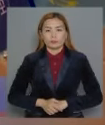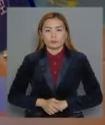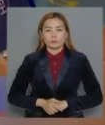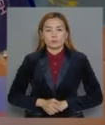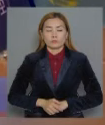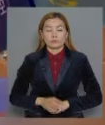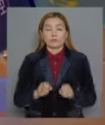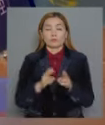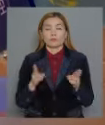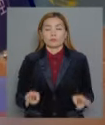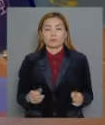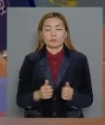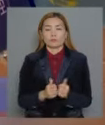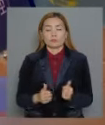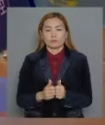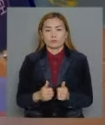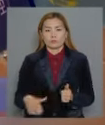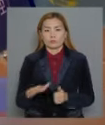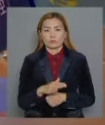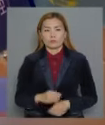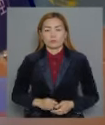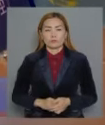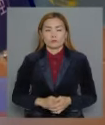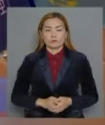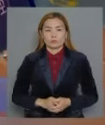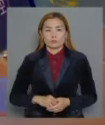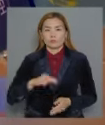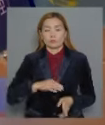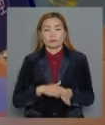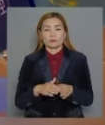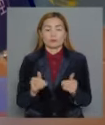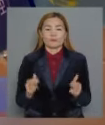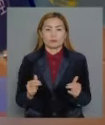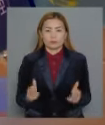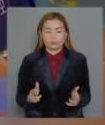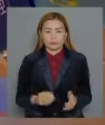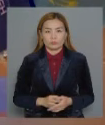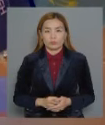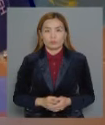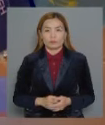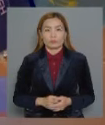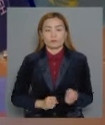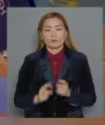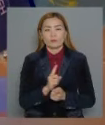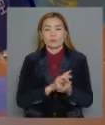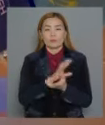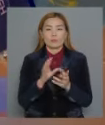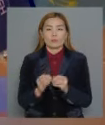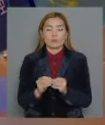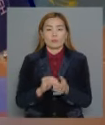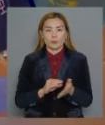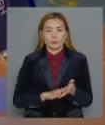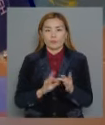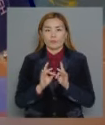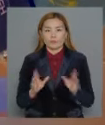темір жолдың жанындағы жалпы қандай жаңағы жұмыстар атқарылатынын, қандай өзгерістер болатындарын өздері мына жерде келіп